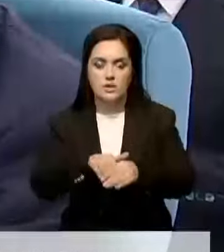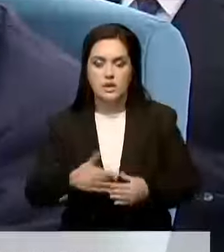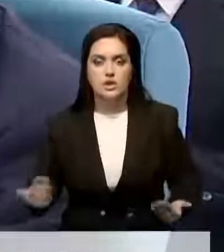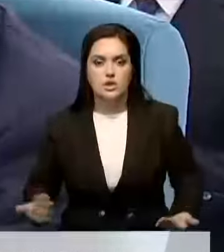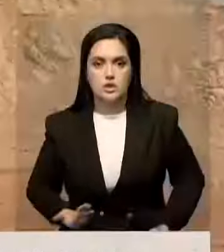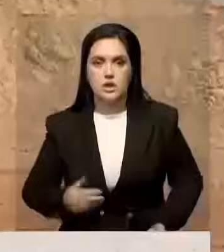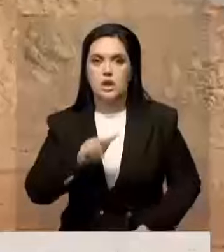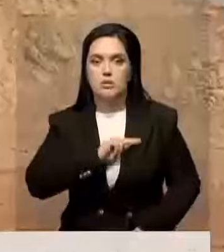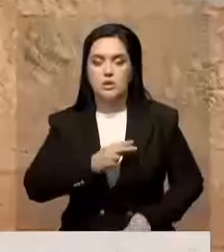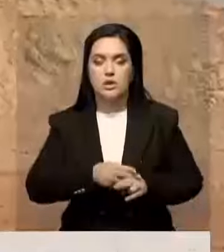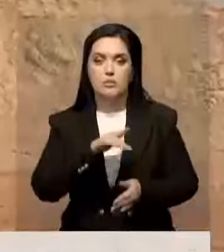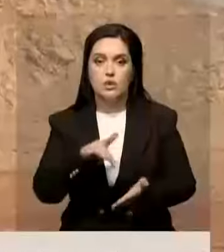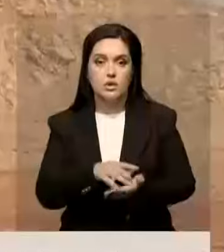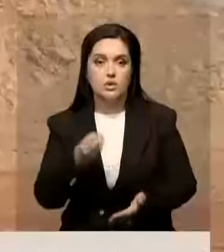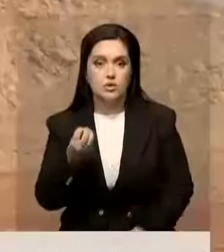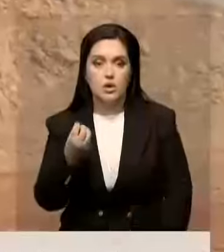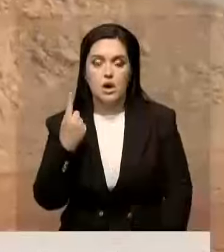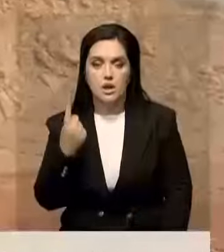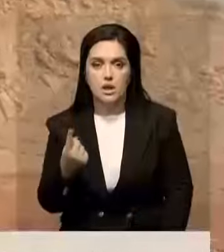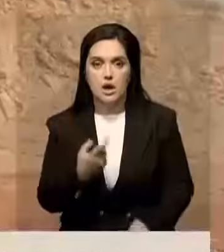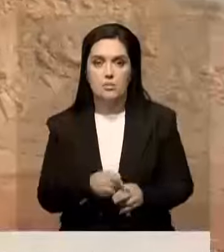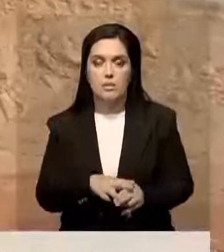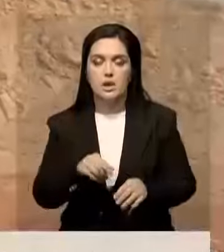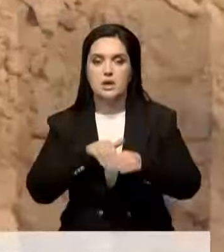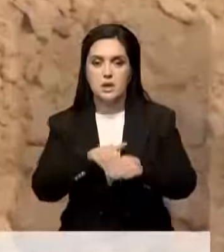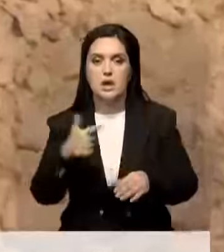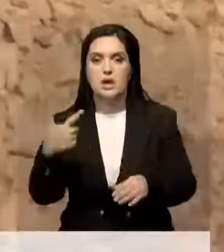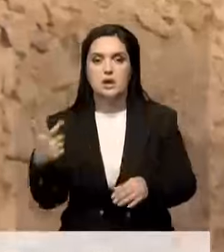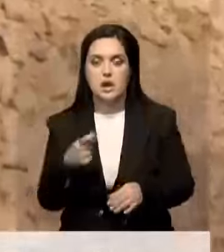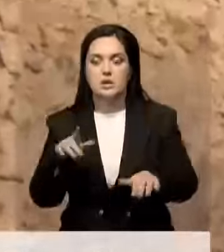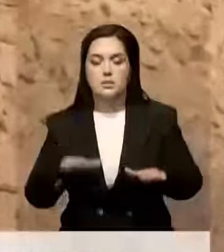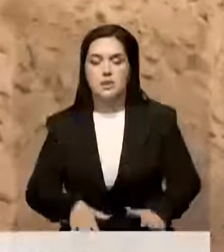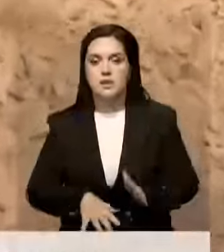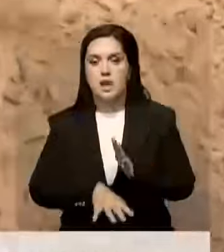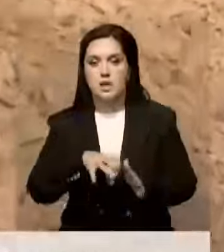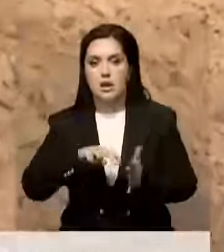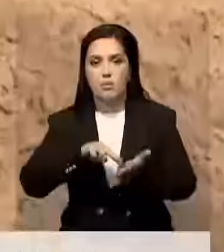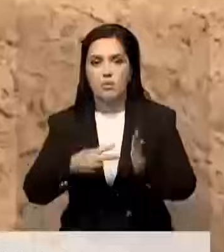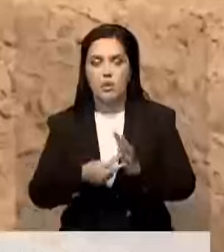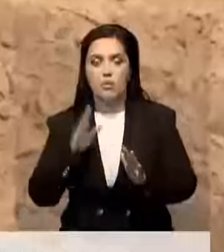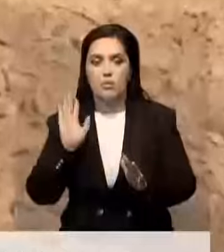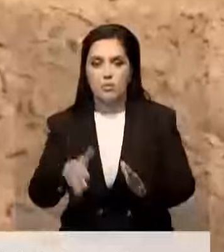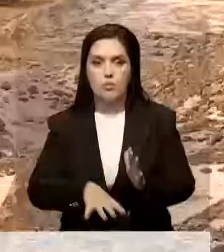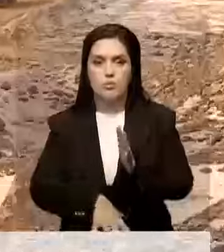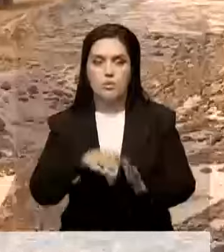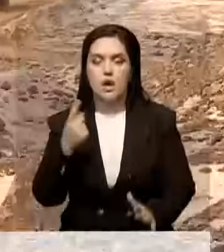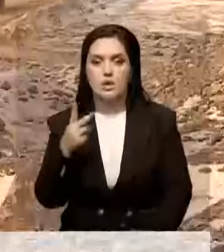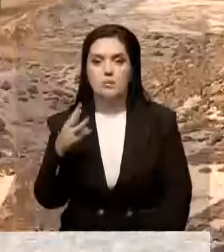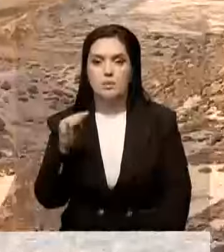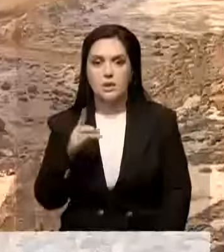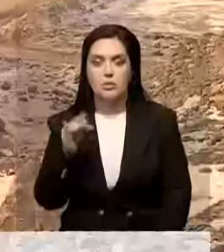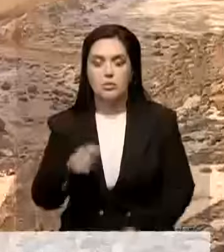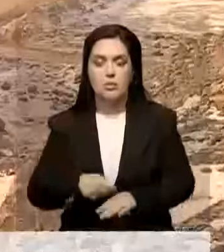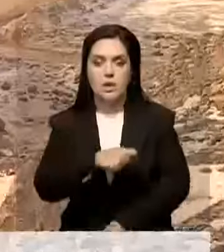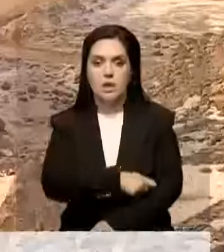в этом городе. Еще одна привлекательная сфера для инвестиций – газовые месторождения. В планах начать освоение в 1 миллиард кубометров в